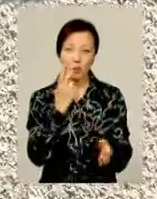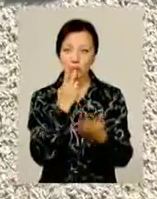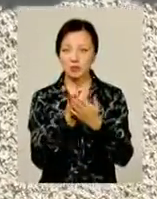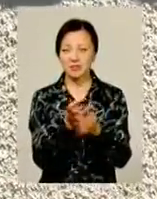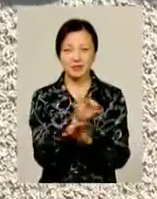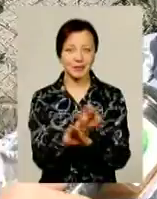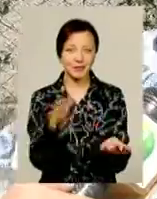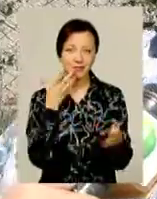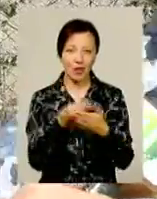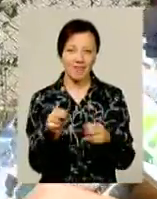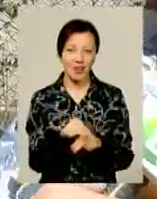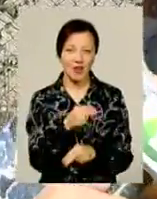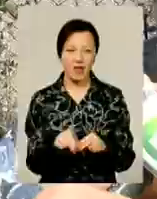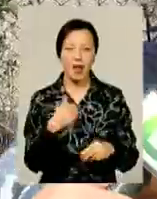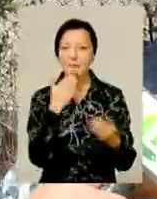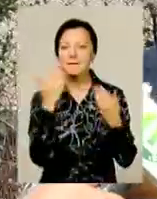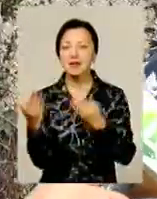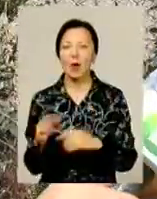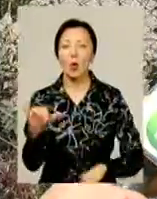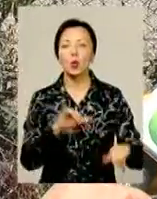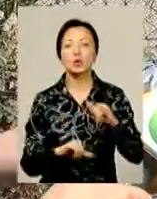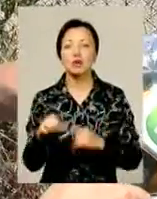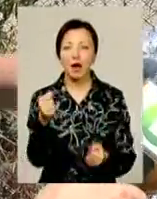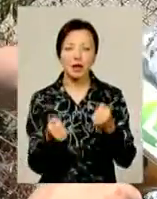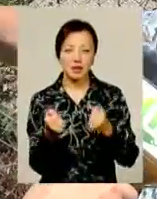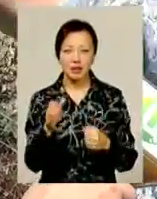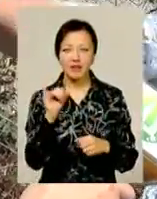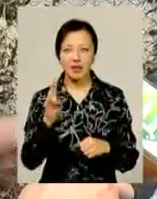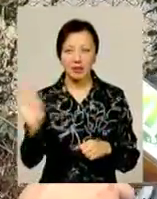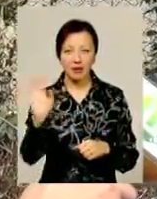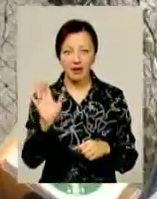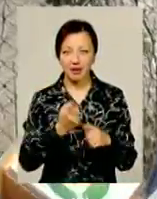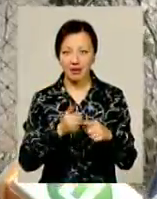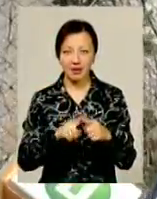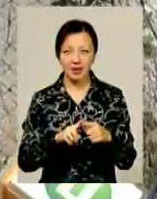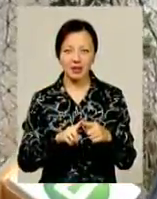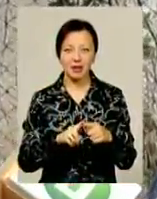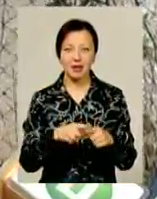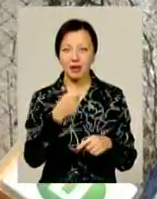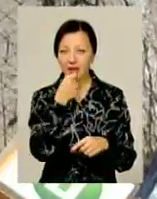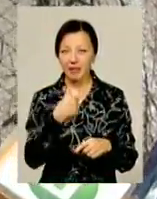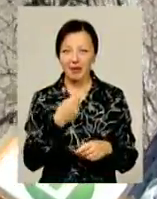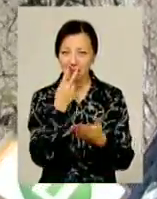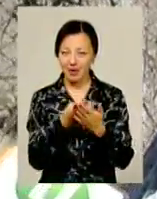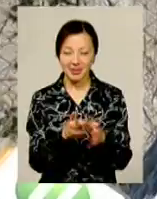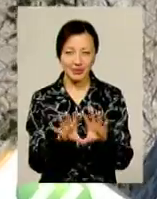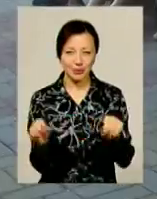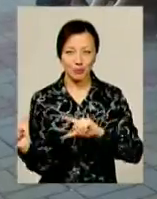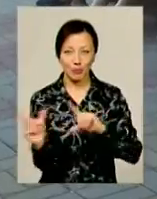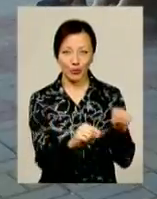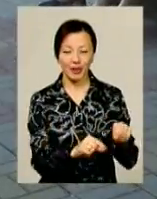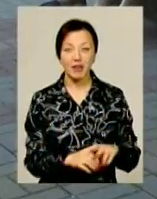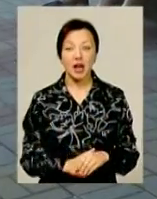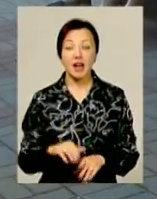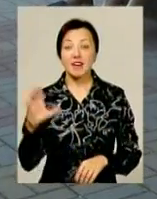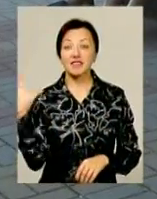свого виховання. Куди ж ти їдеш, як це був? А він махав рукою, язика показав і все, і поїхав.